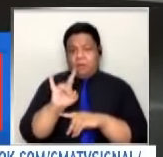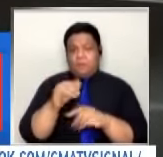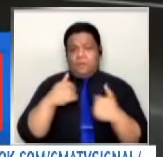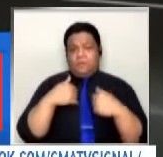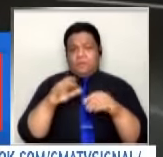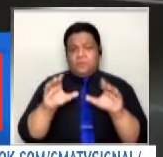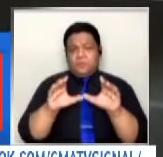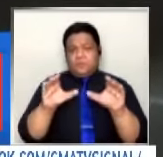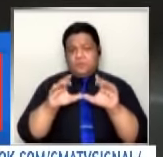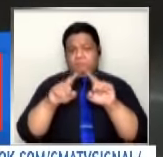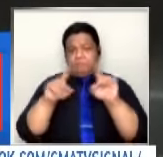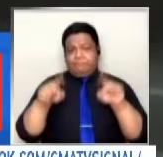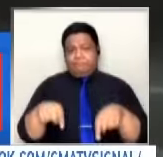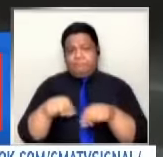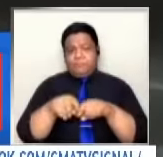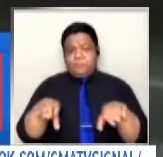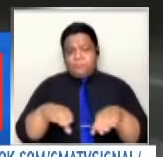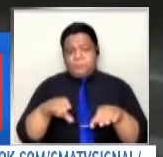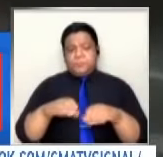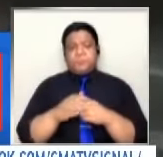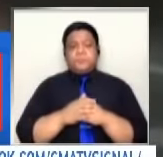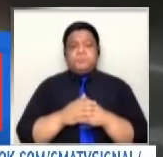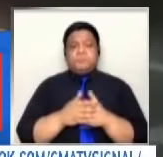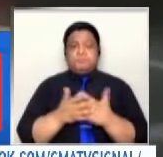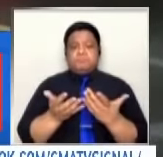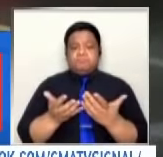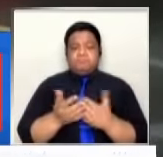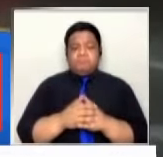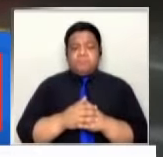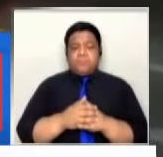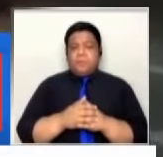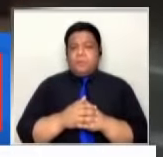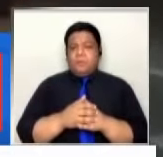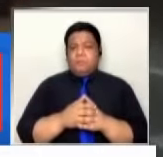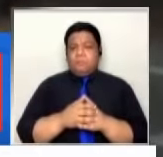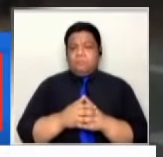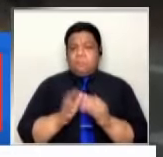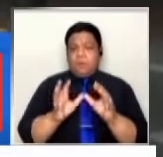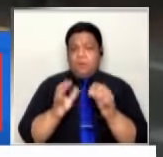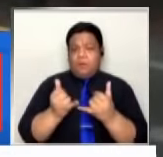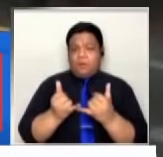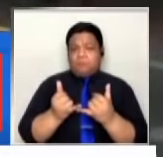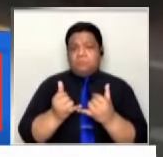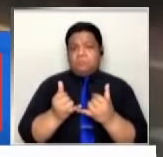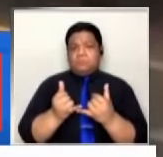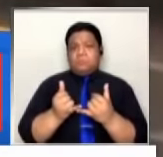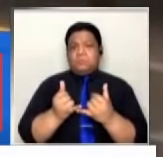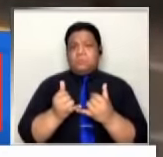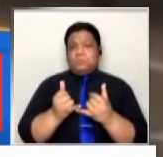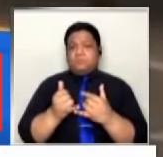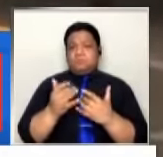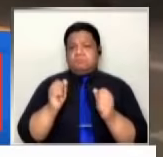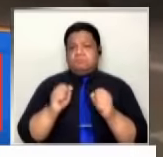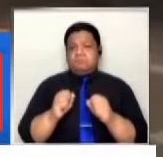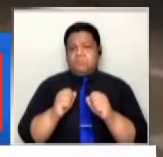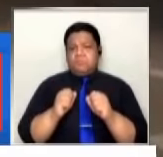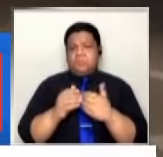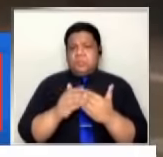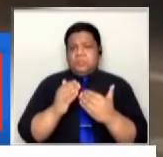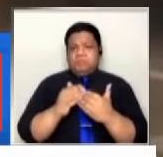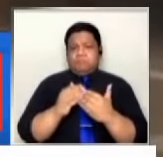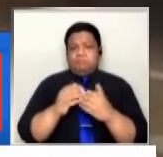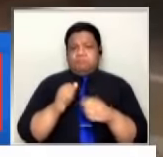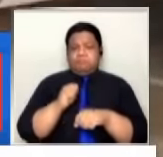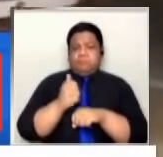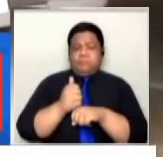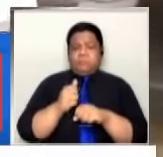nila. Pero most likely, sir, itong nasa mga kumpanya nila, yung katali na i-produce itong mga requirements na to. Yung ID naman